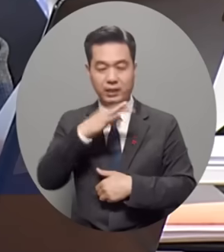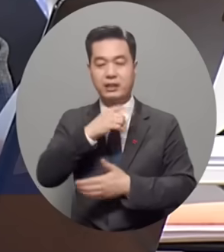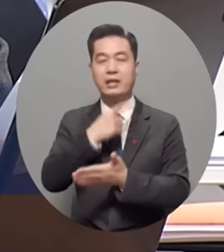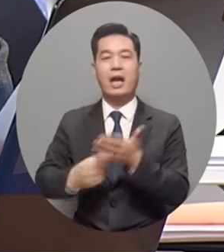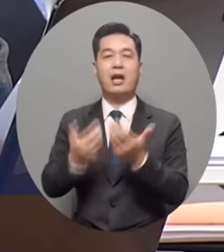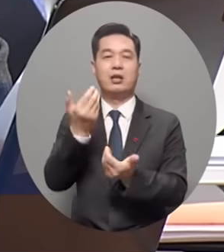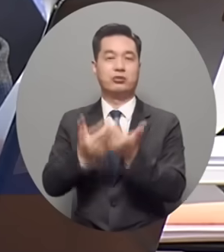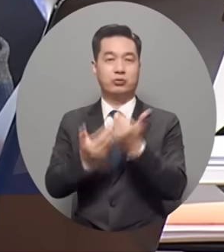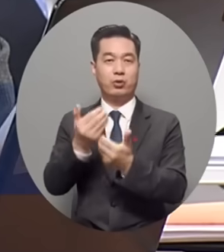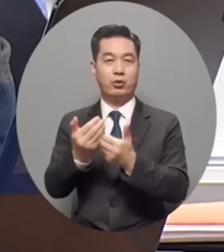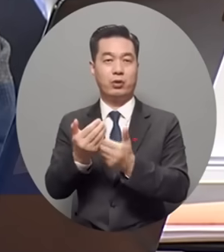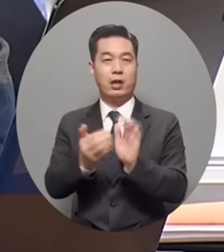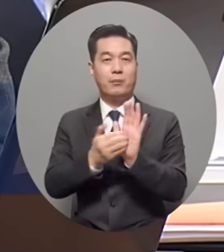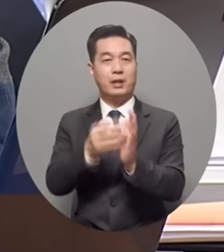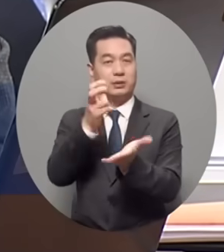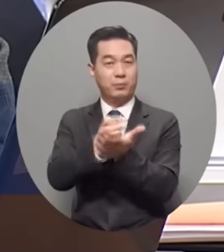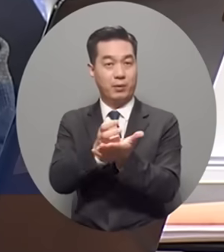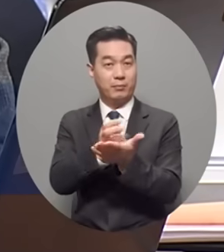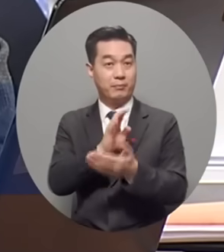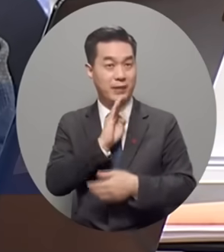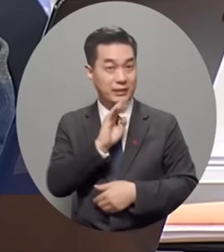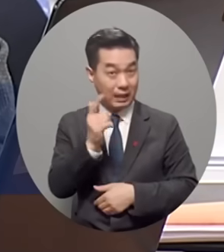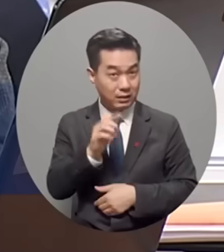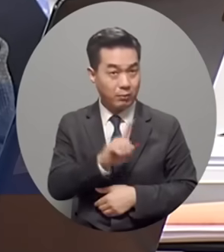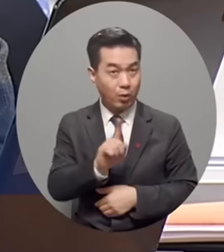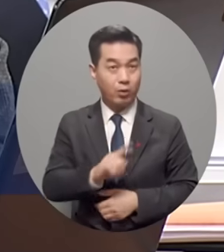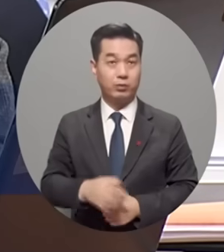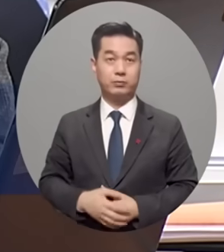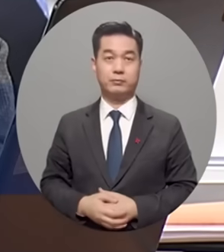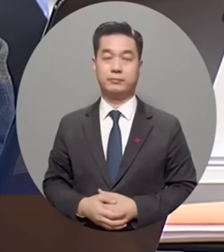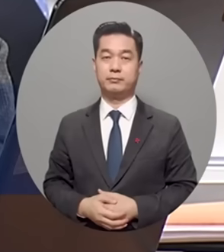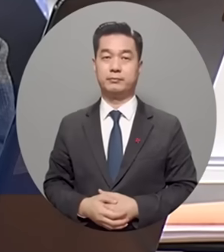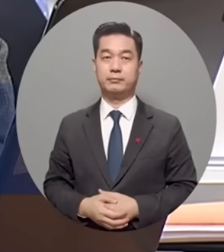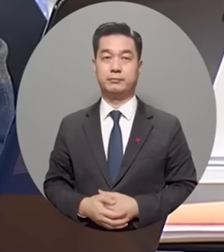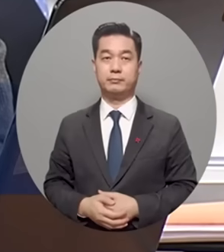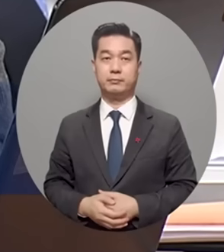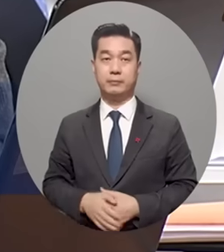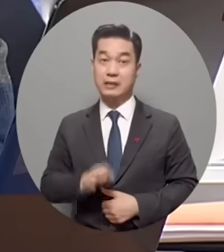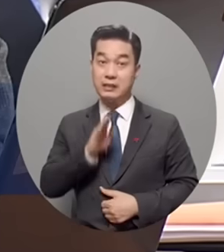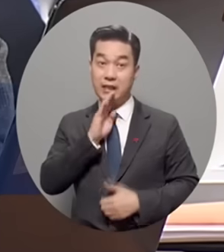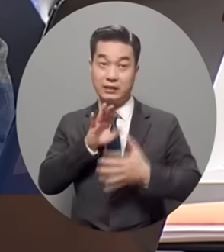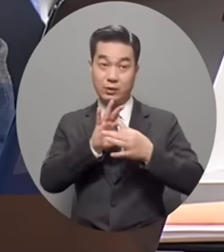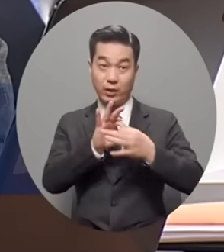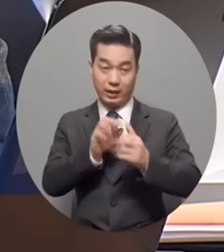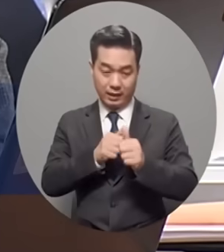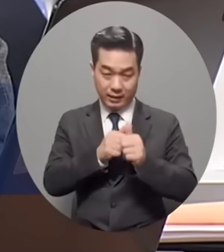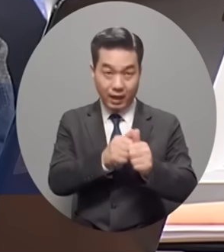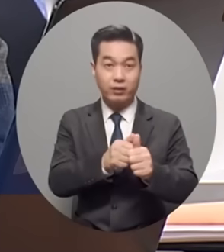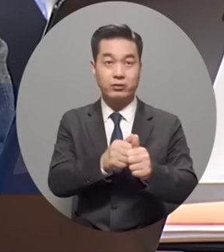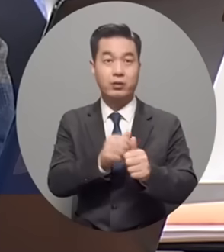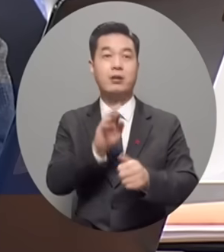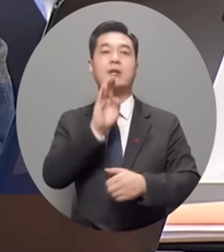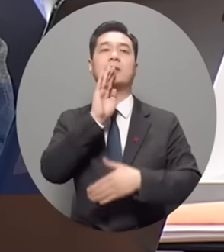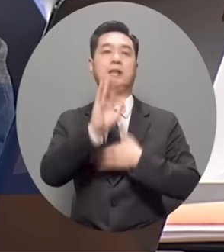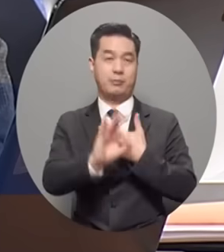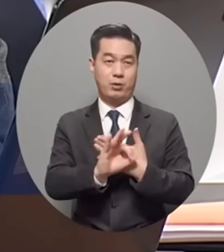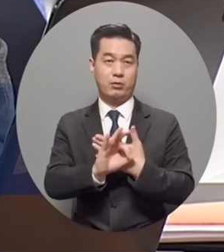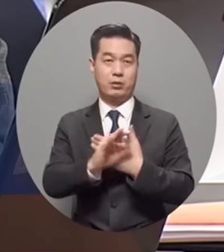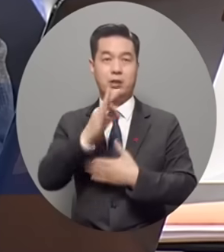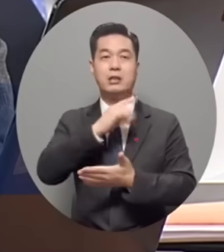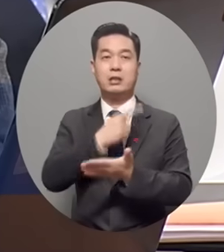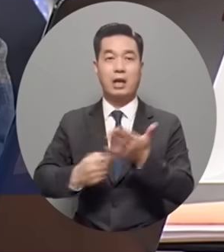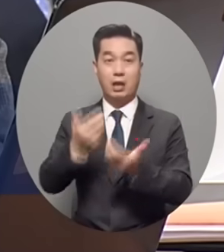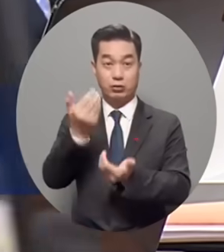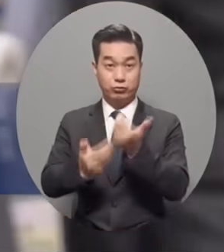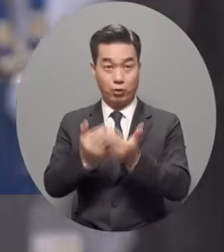방지법에 해당이 됩니까 안 됩니까? 뭐 사실관계에 따라서 맞다면 저 이해충돌